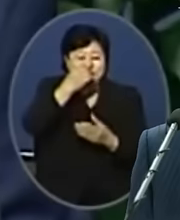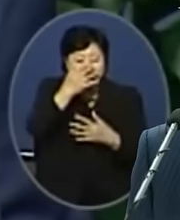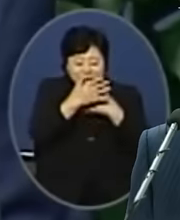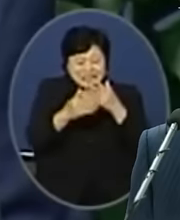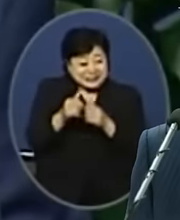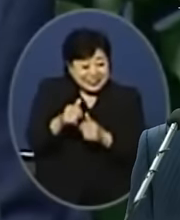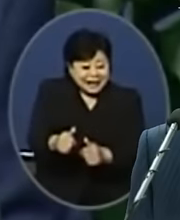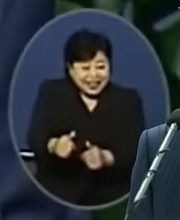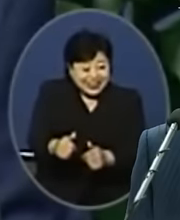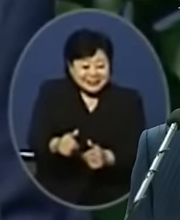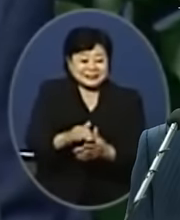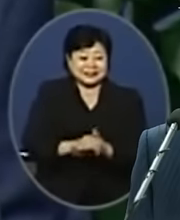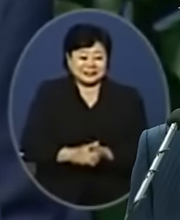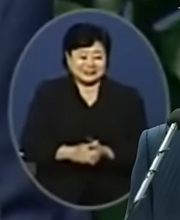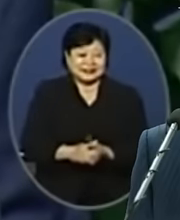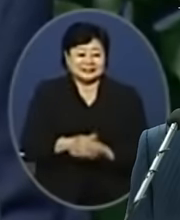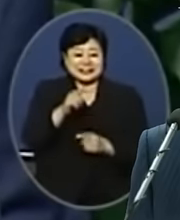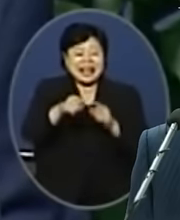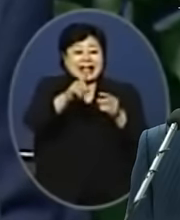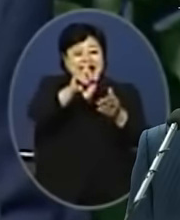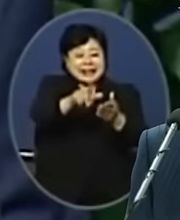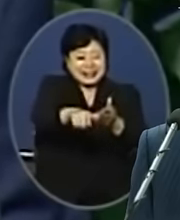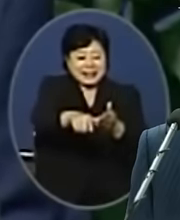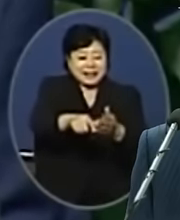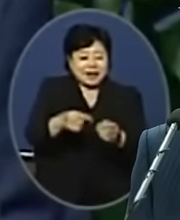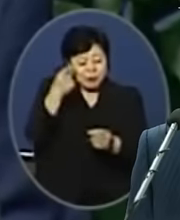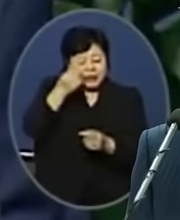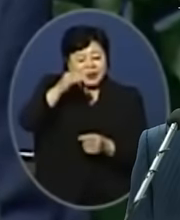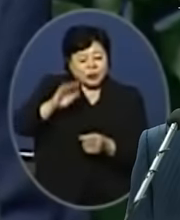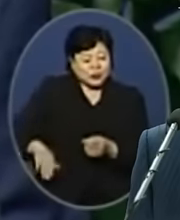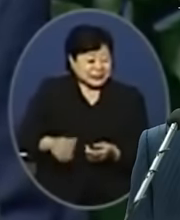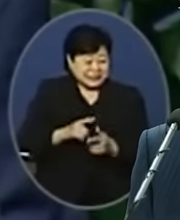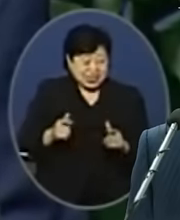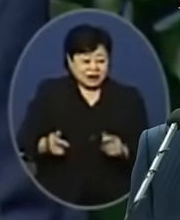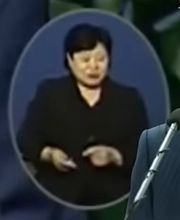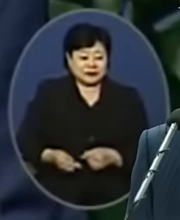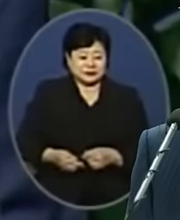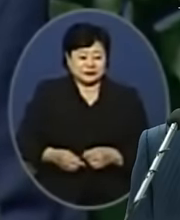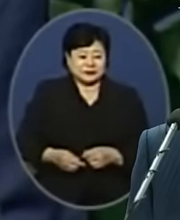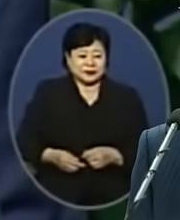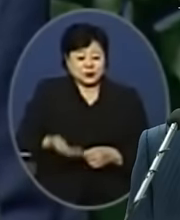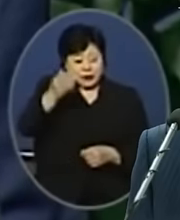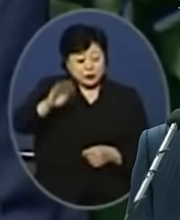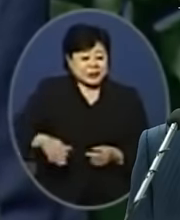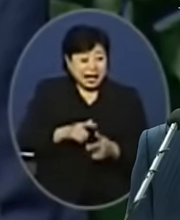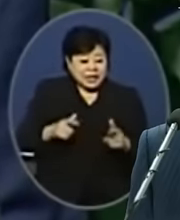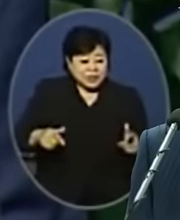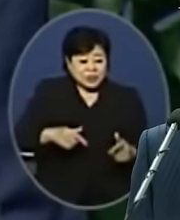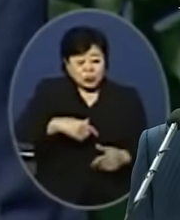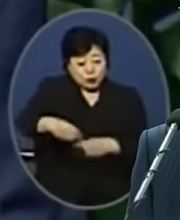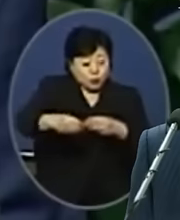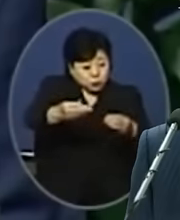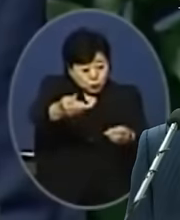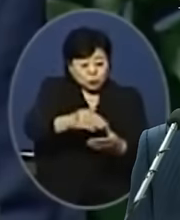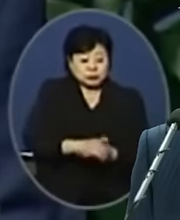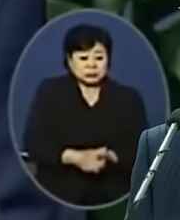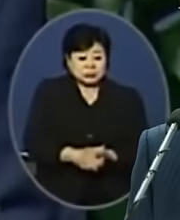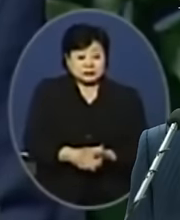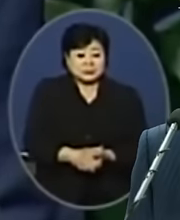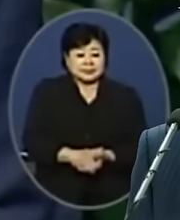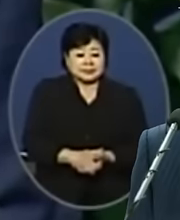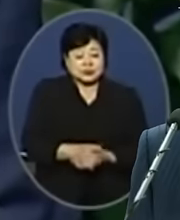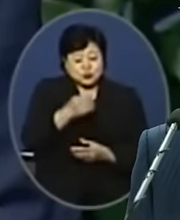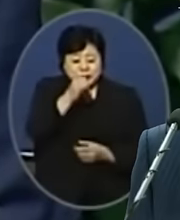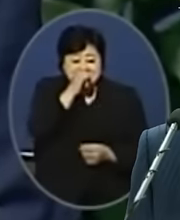환상을 따라 나가면 머리가 되고 꼬리가 되지 않고 위에 있고 아래 내려가지 않고 남에게 꿈을 열 때도 꾸지 않는 것입니다.